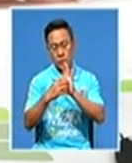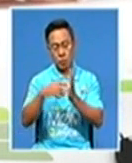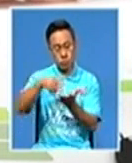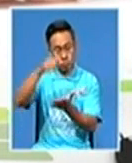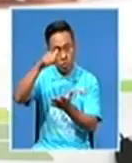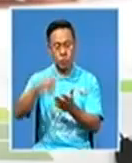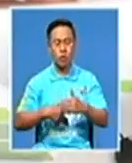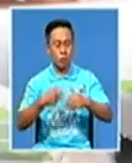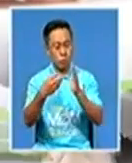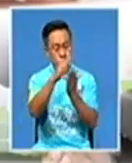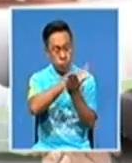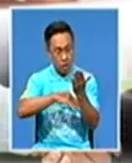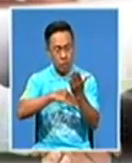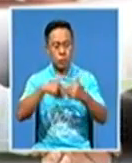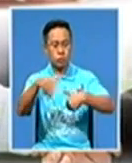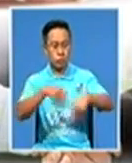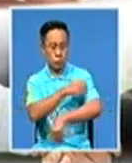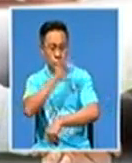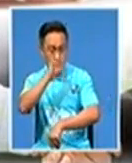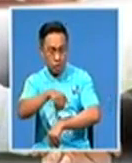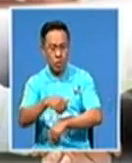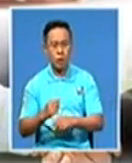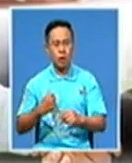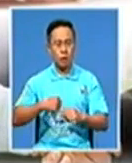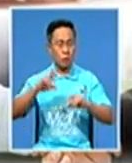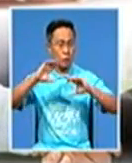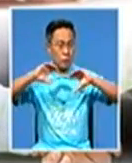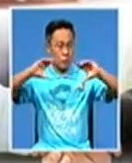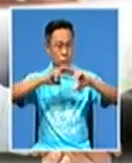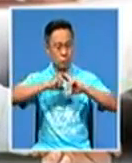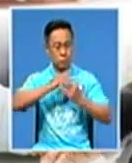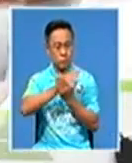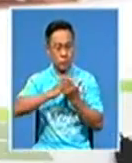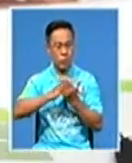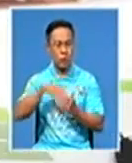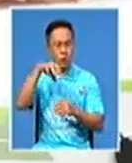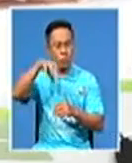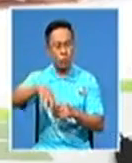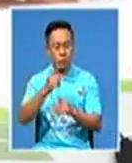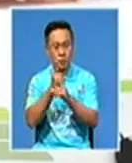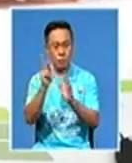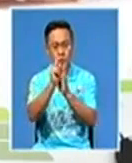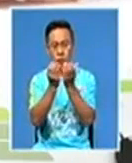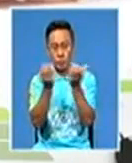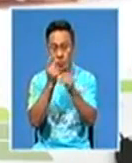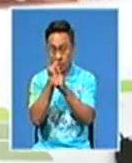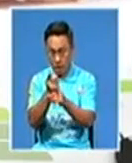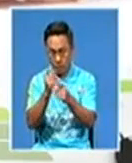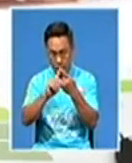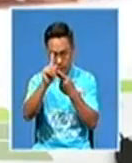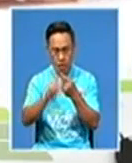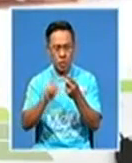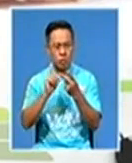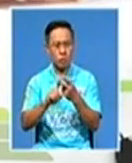และส่วนท้องถิ่นรัฐวิสาหกิจองค์การมหาชนหน่วยงานองค์กรอิสระตามรัฐธรรมนูญเป็นต้นนะครับ2ก็คือยึดหลักสำคัญ4ประ